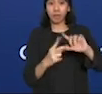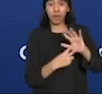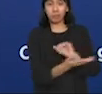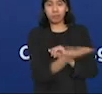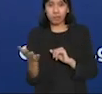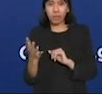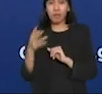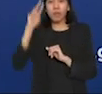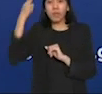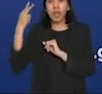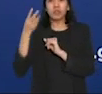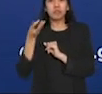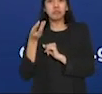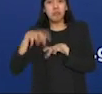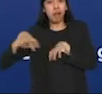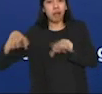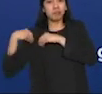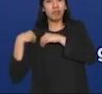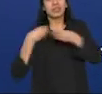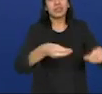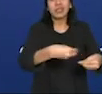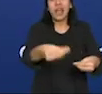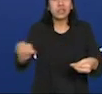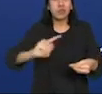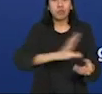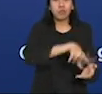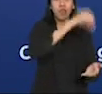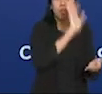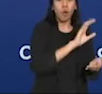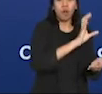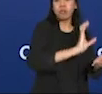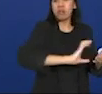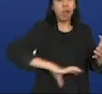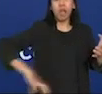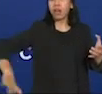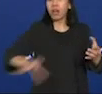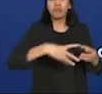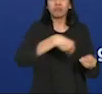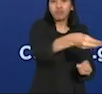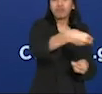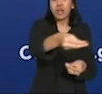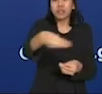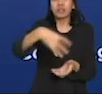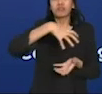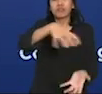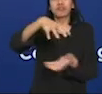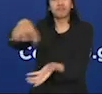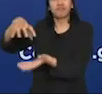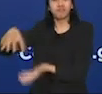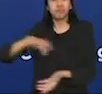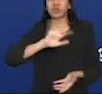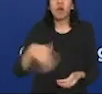lancar dari pusat sampai ke daerah dari gudang gudang logistik sampai kepada masyarakatyang membutuhkannya